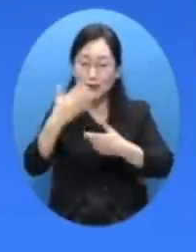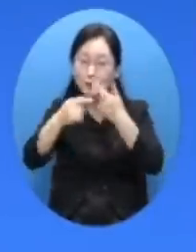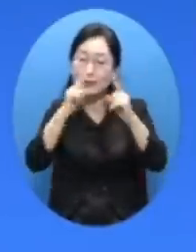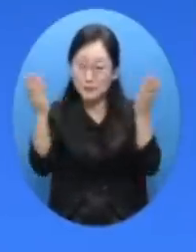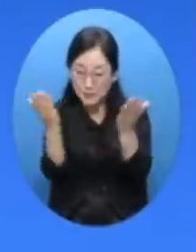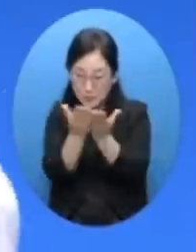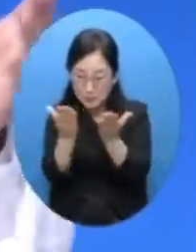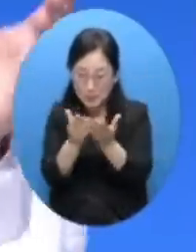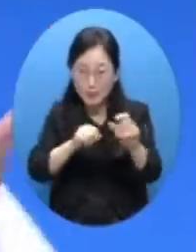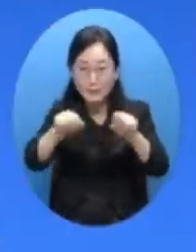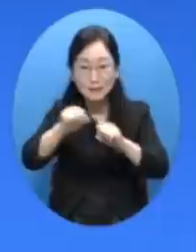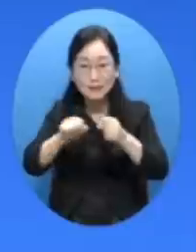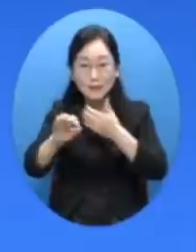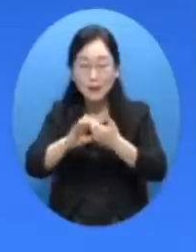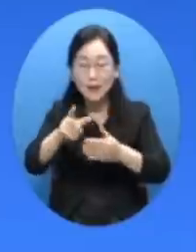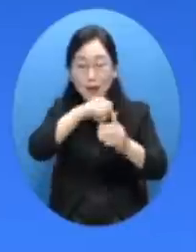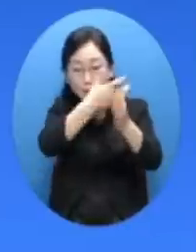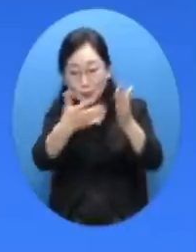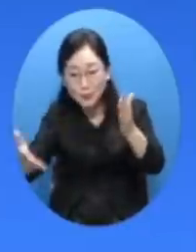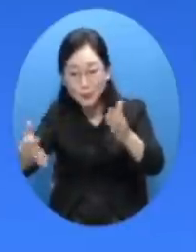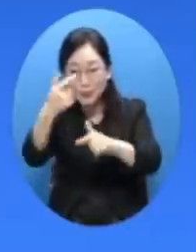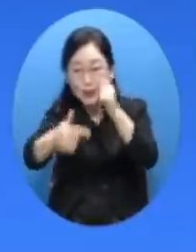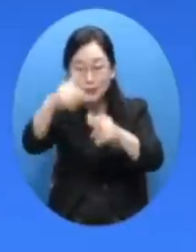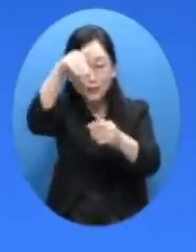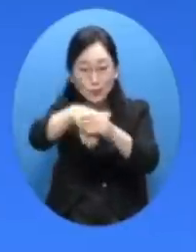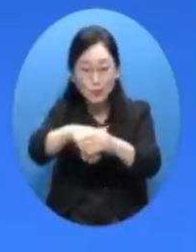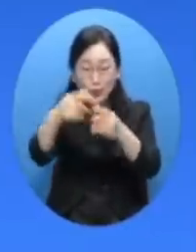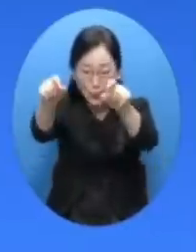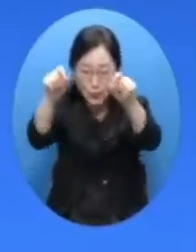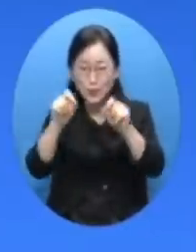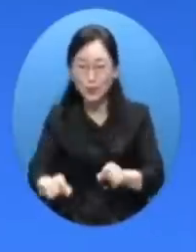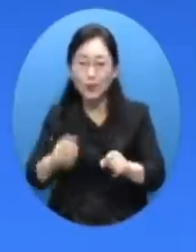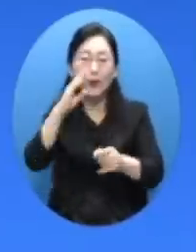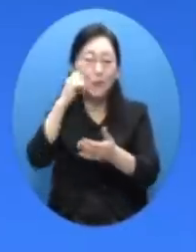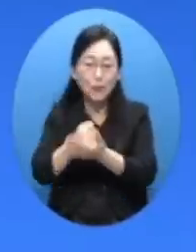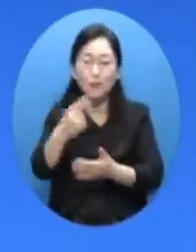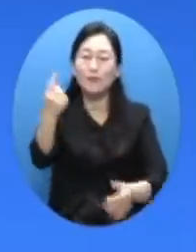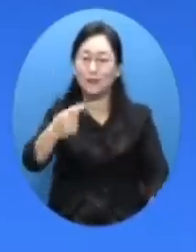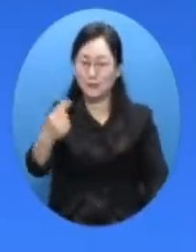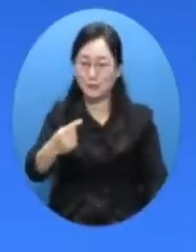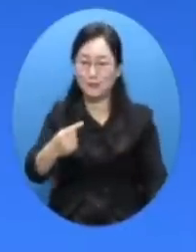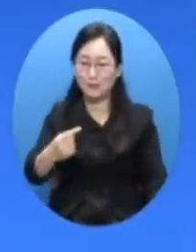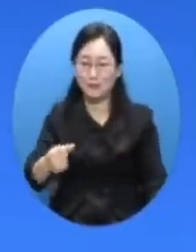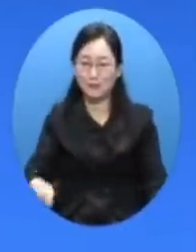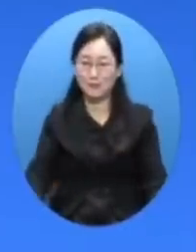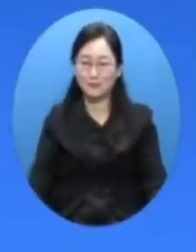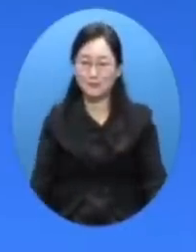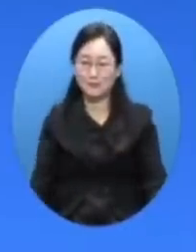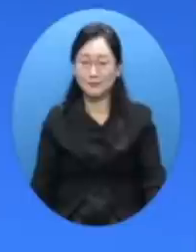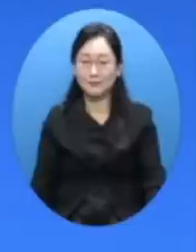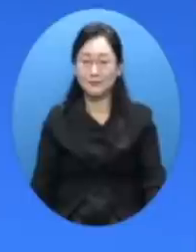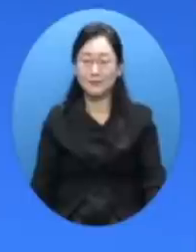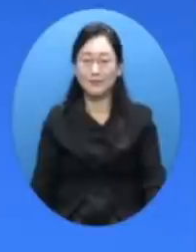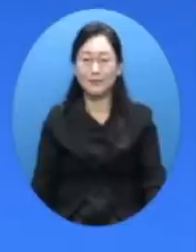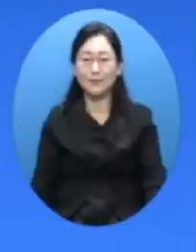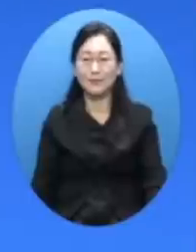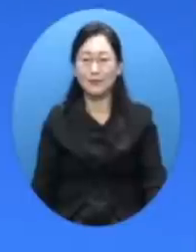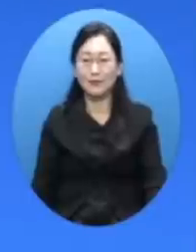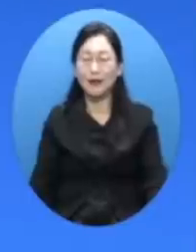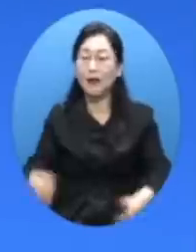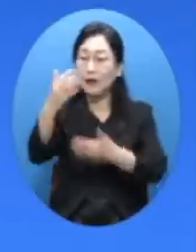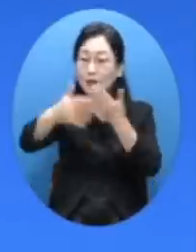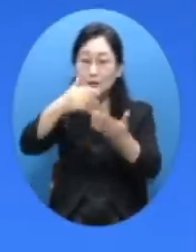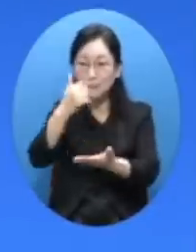살아가면 이같은 시냇가에 심은 나무의 형통의 복을 우리에게 주시는 것입니다. 그러나